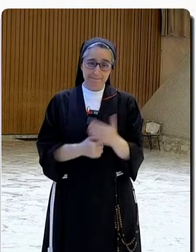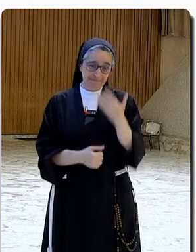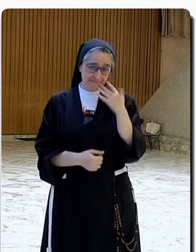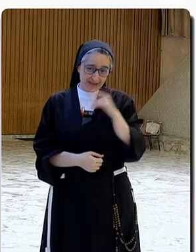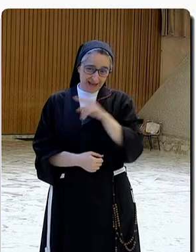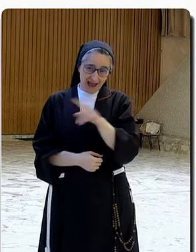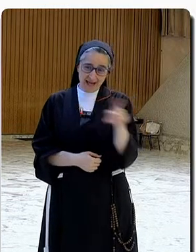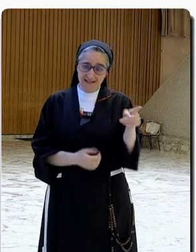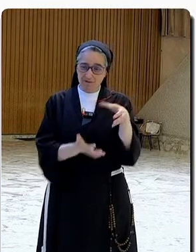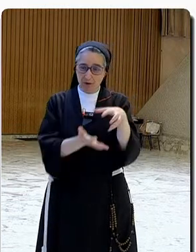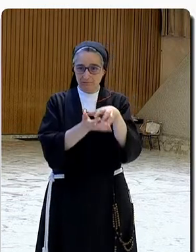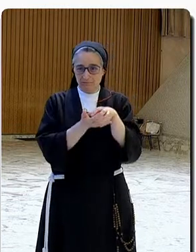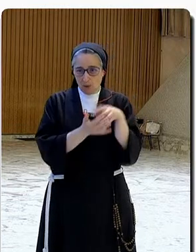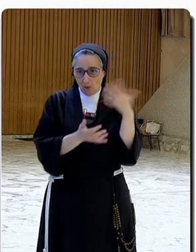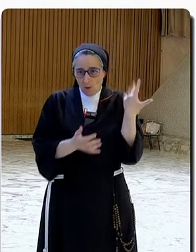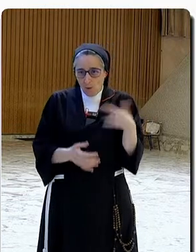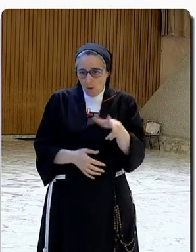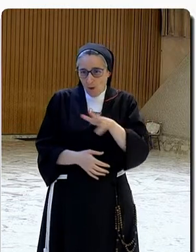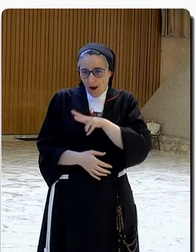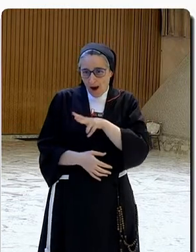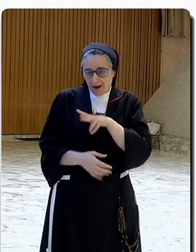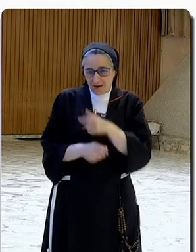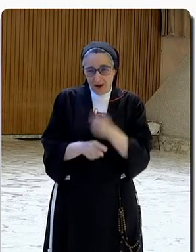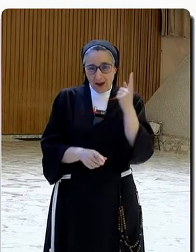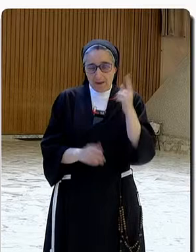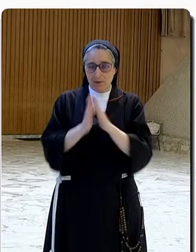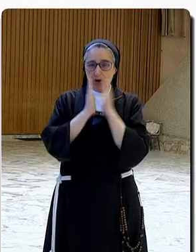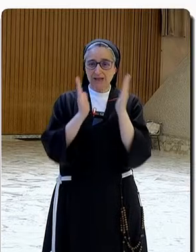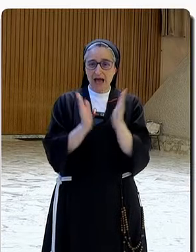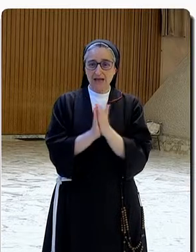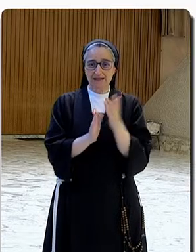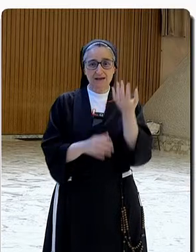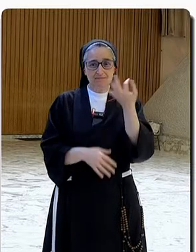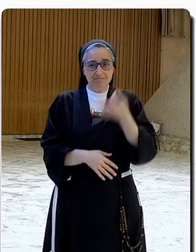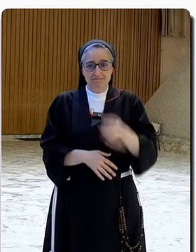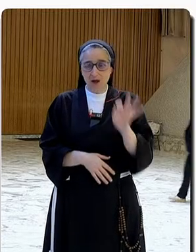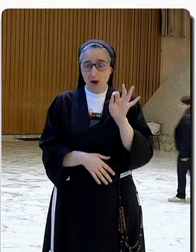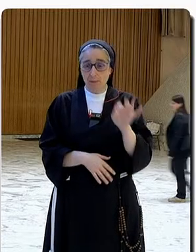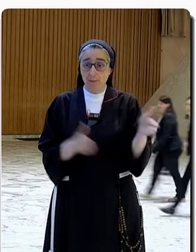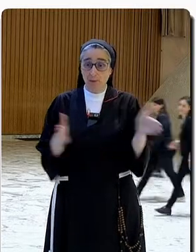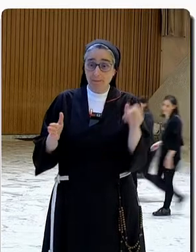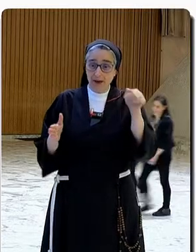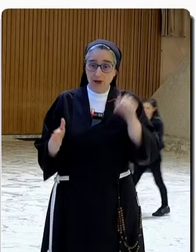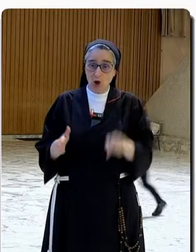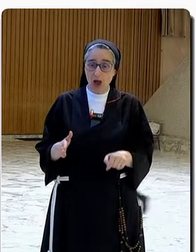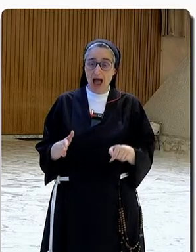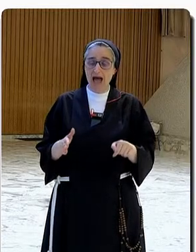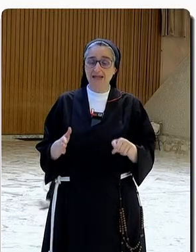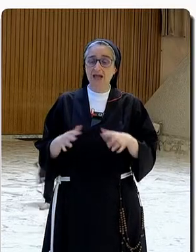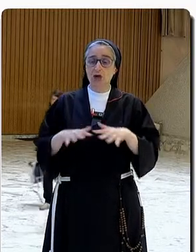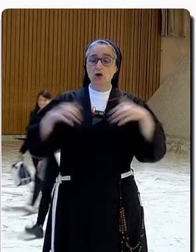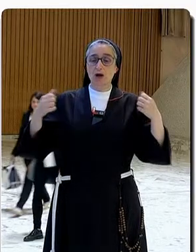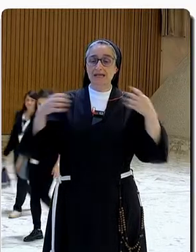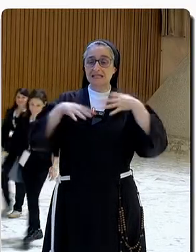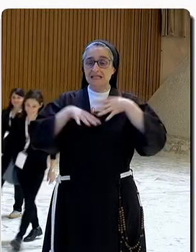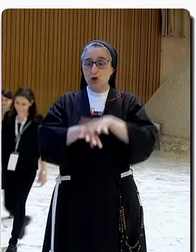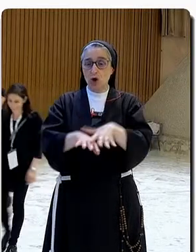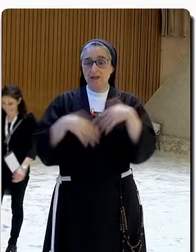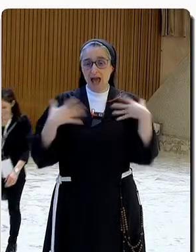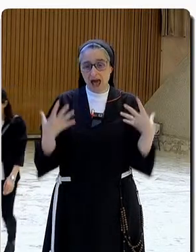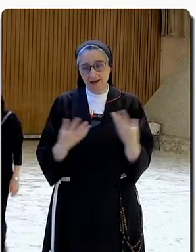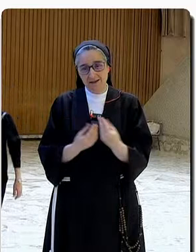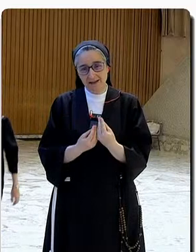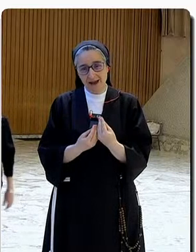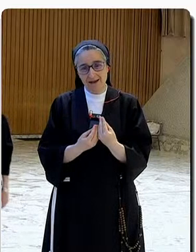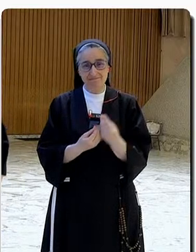questo contributo così ricco e importante per la Chiesa, specialmente in questo tempo della sinodalità. Saluto anche